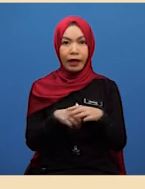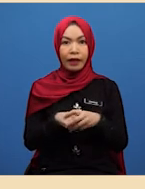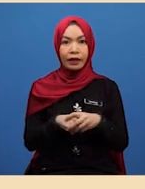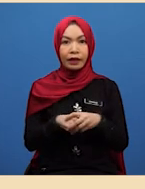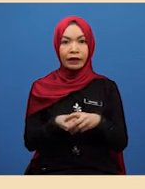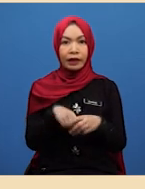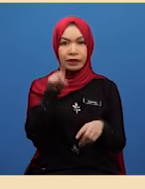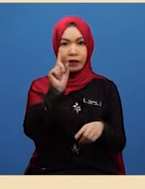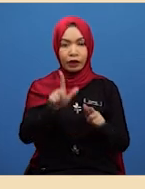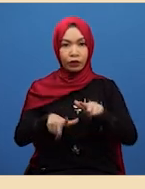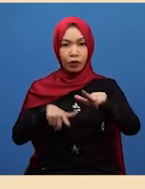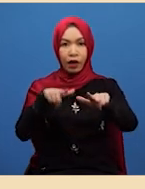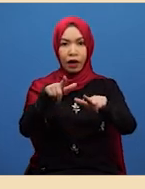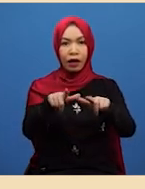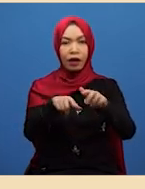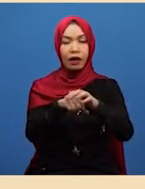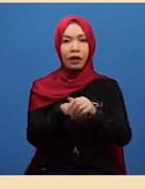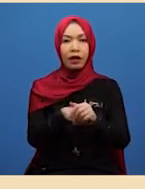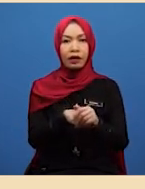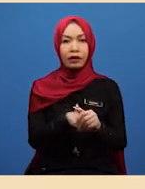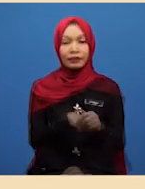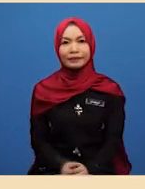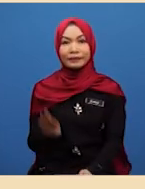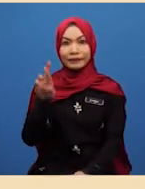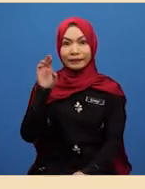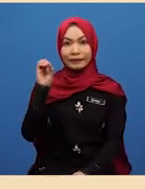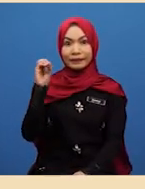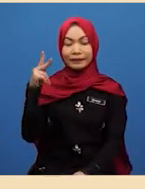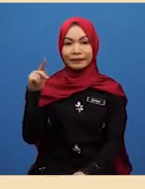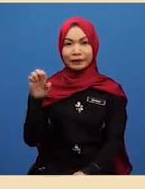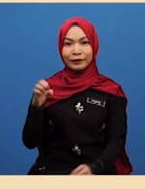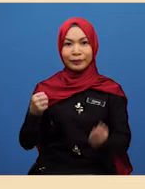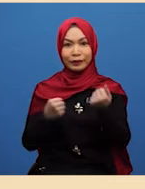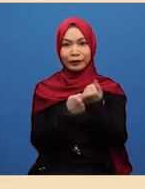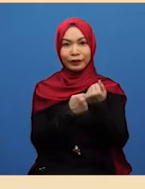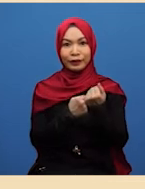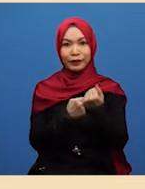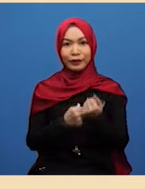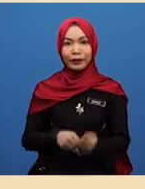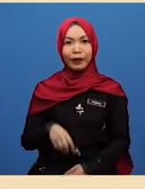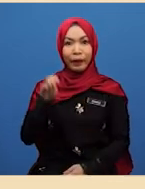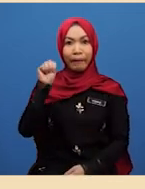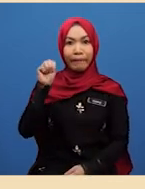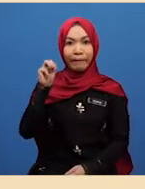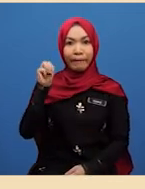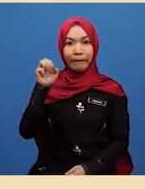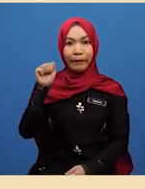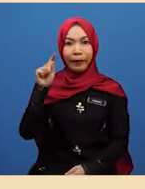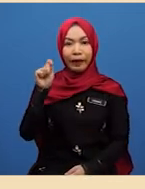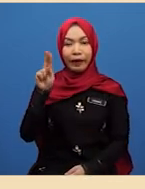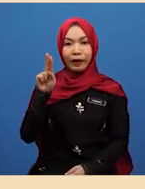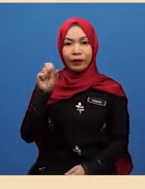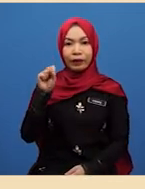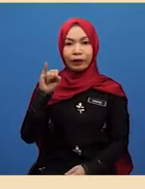caranya? Di Mukah, James Brooke menyokong Pengiran Matusin yang berkonflik dengan